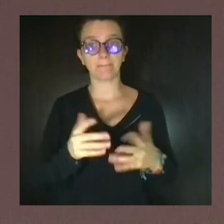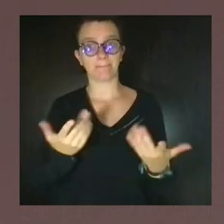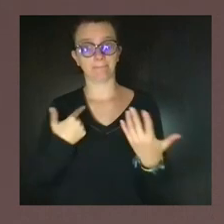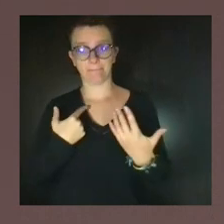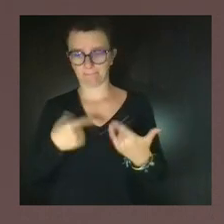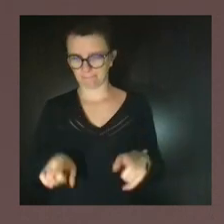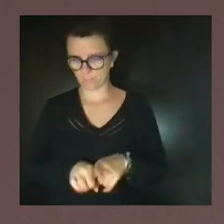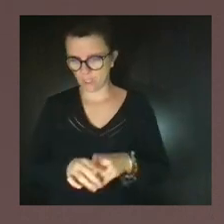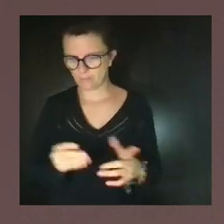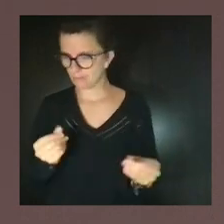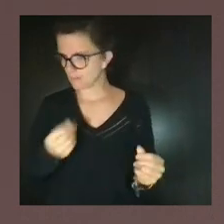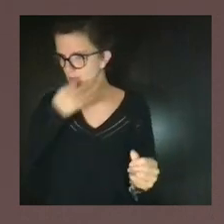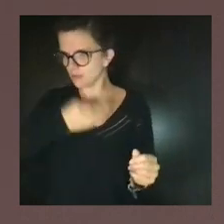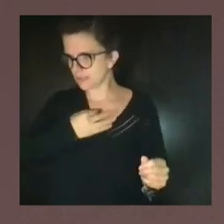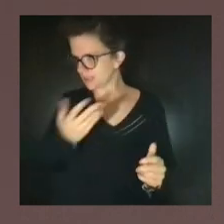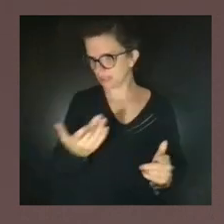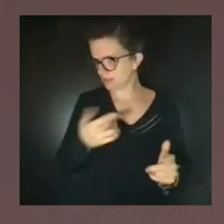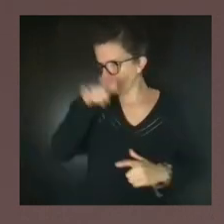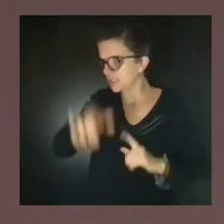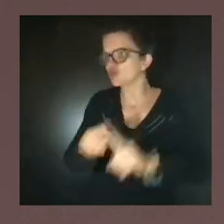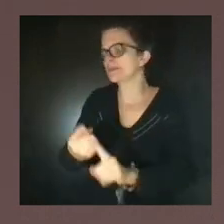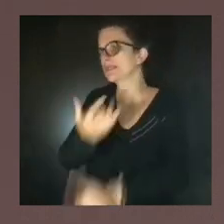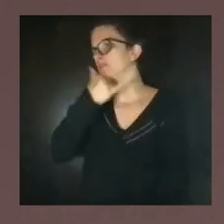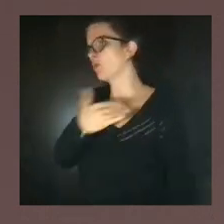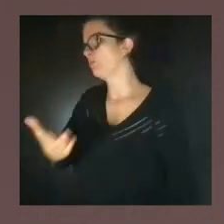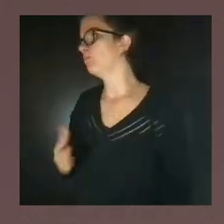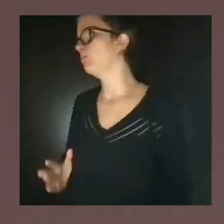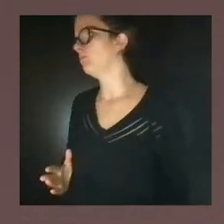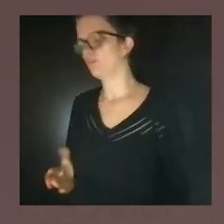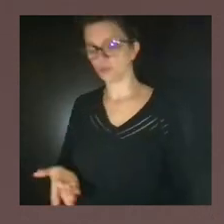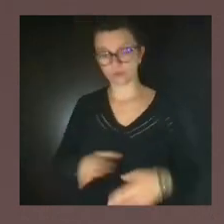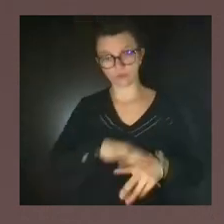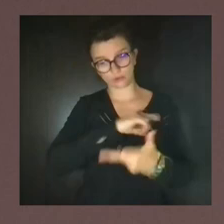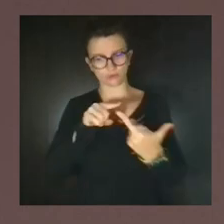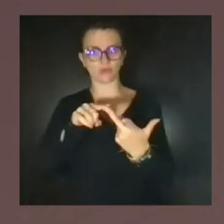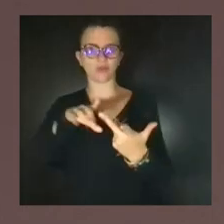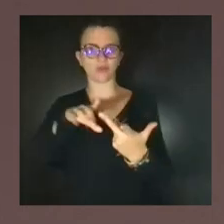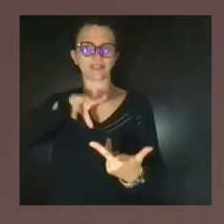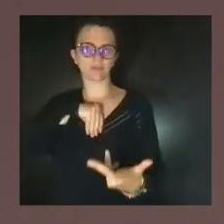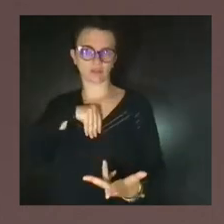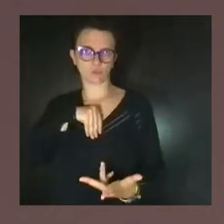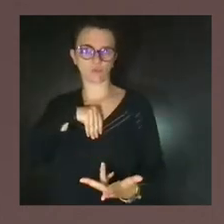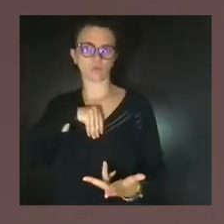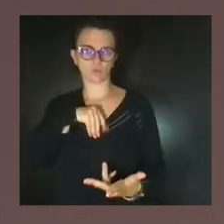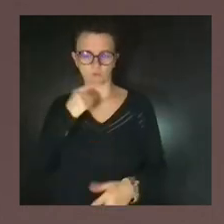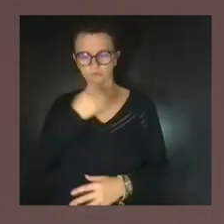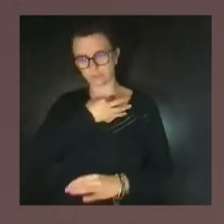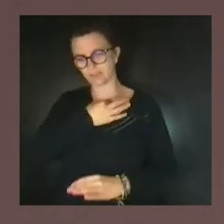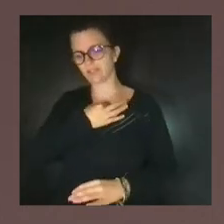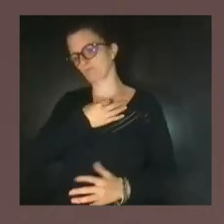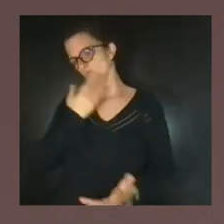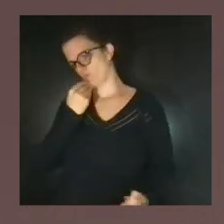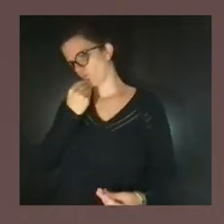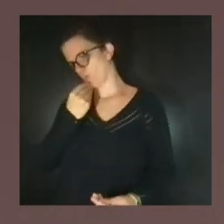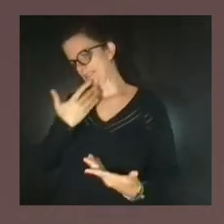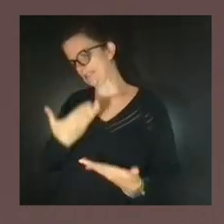question même le spécialiste. Et finalement, il y a cette phase d'acceptation où on se dit écoute, c'est sûrement ça, il a